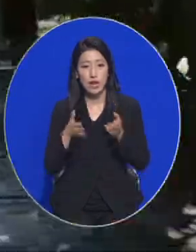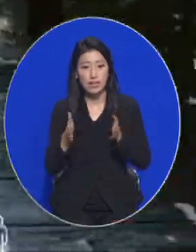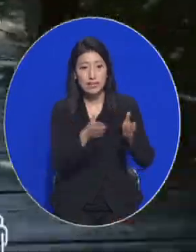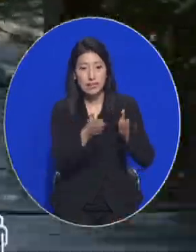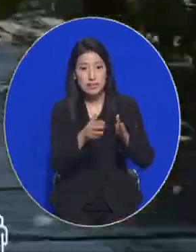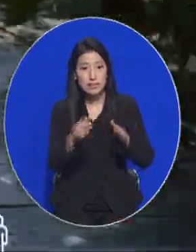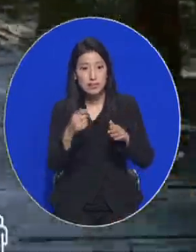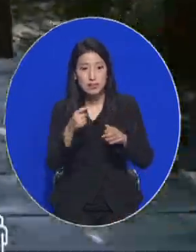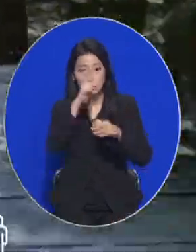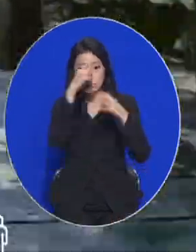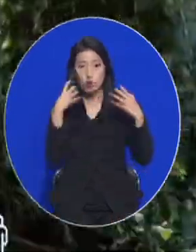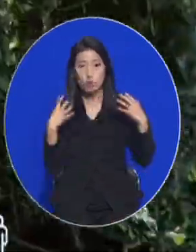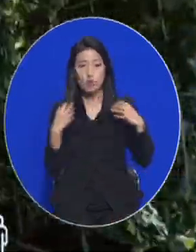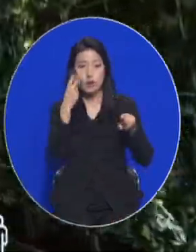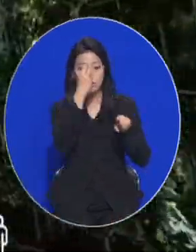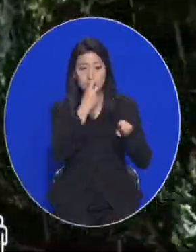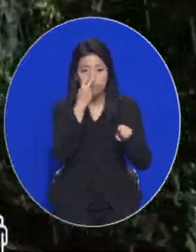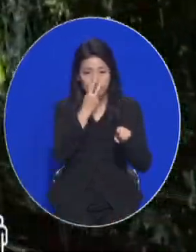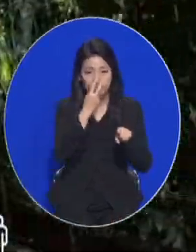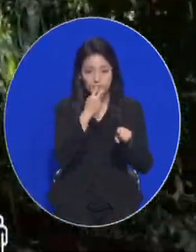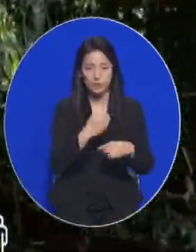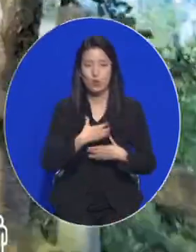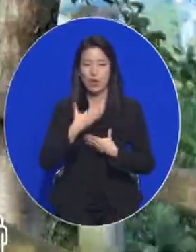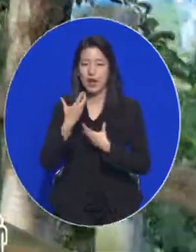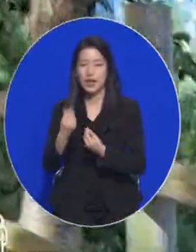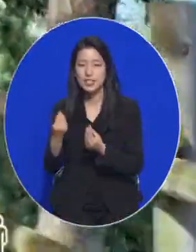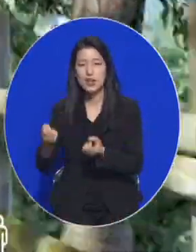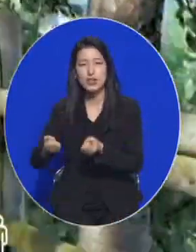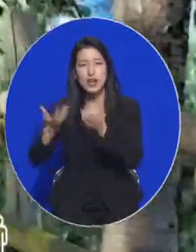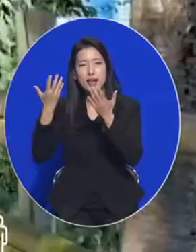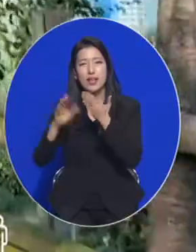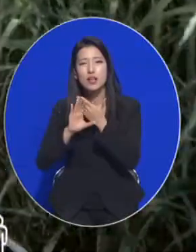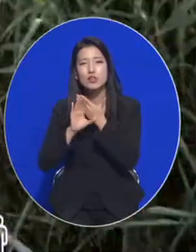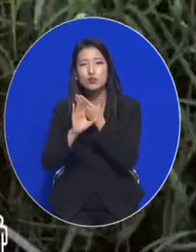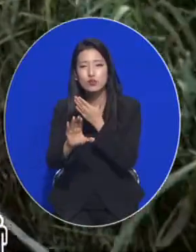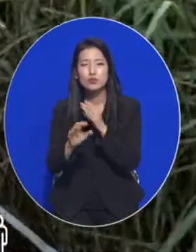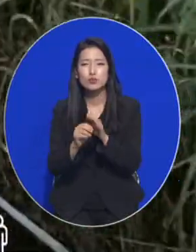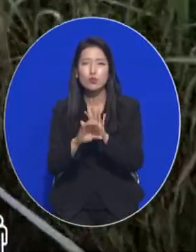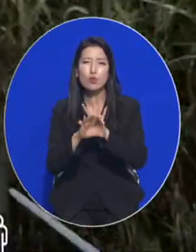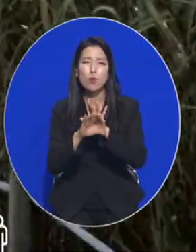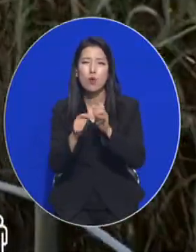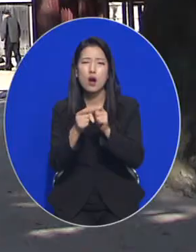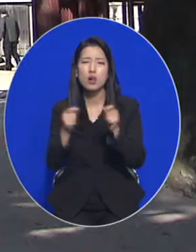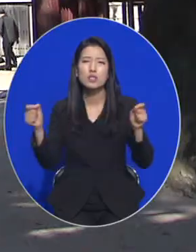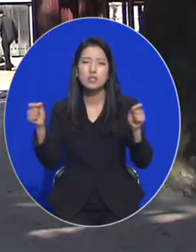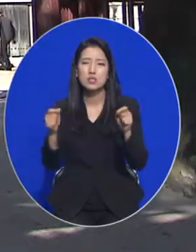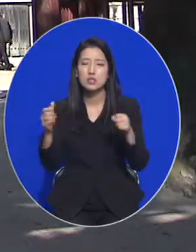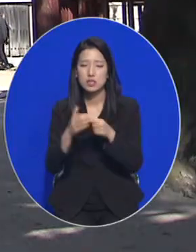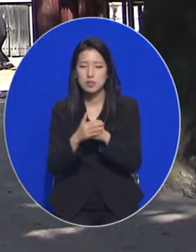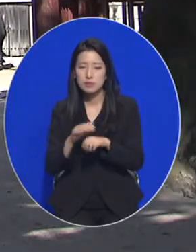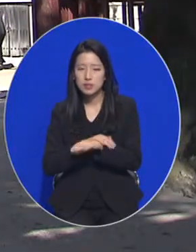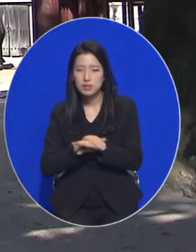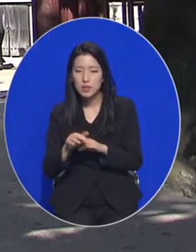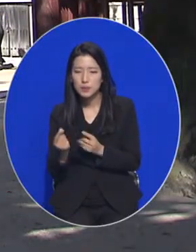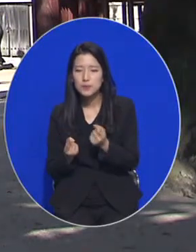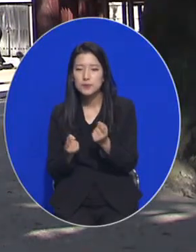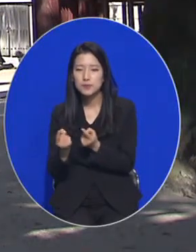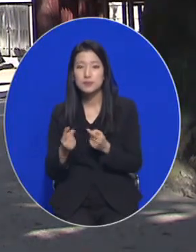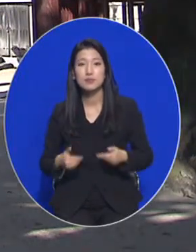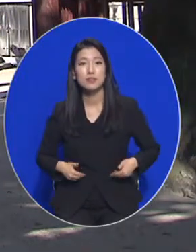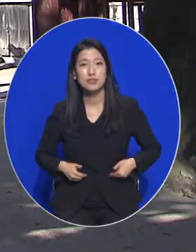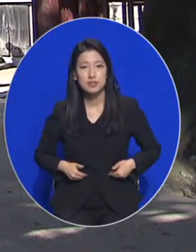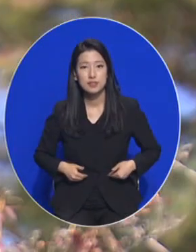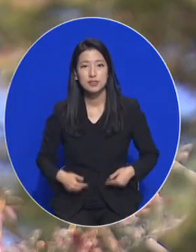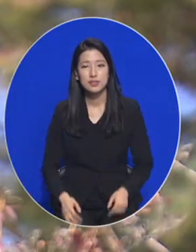예정입니다 또 안전 여행 캠페인 을 제외한 모든 사업은 코라 1구 확산 추이에 따라 탄력적으로 운영할 계획입니다